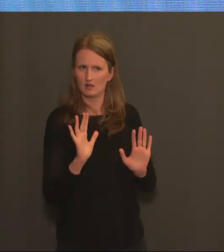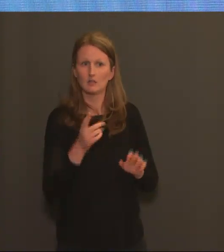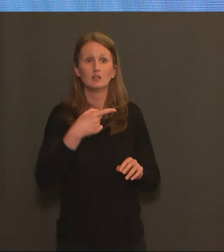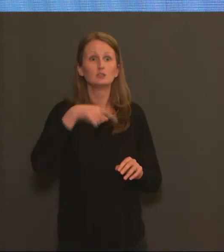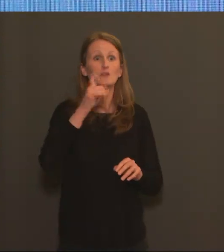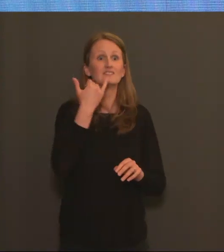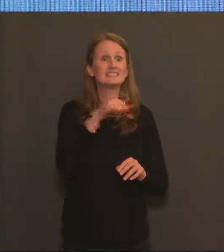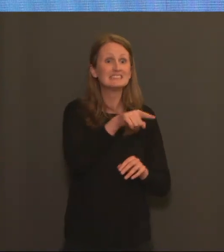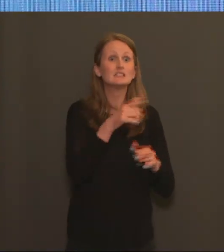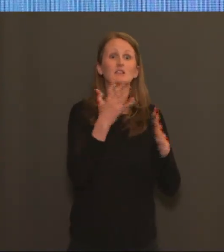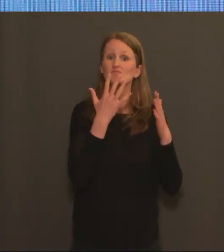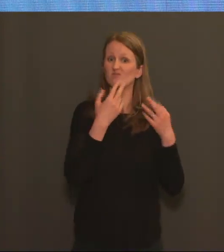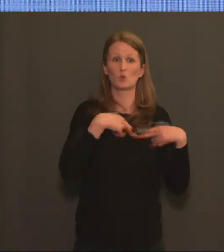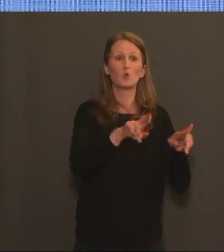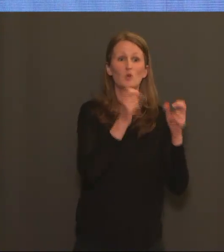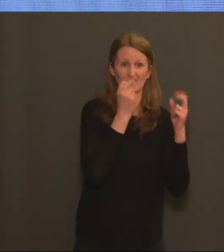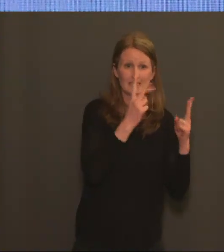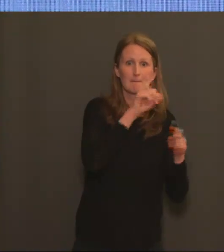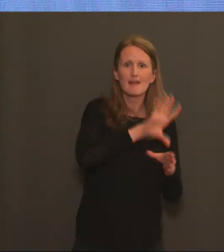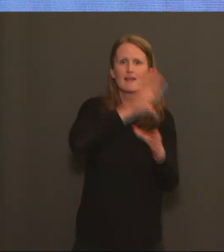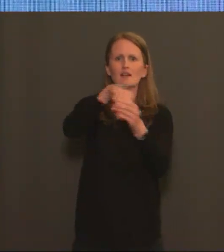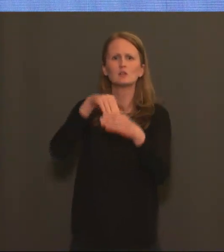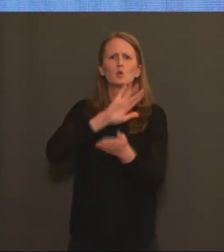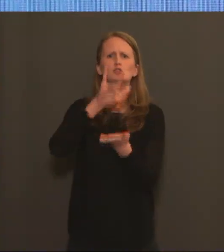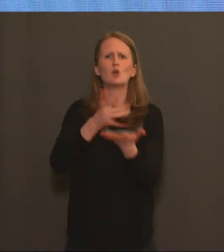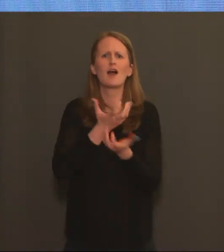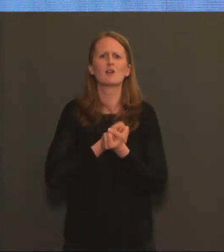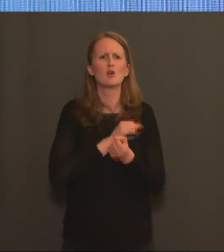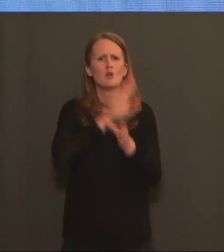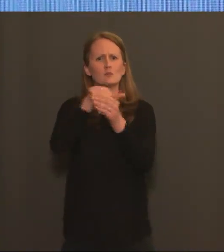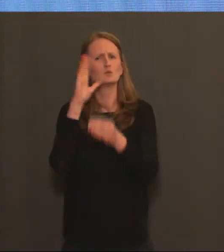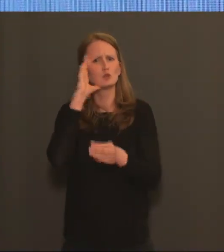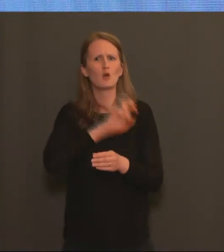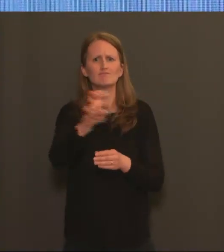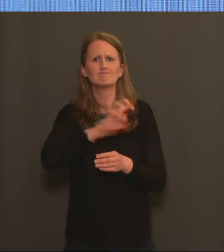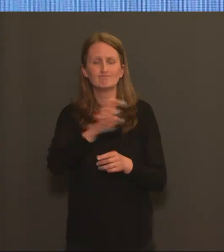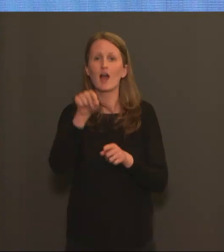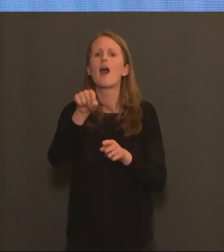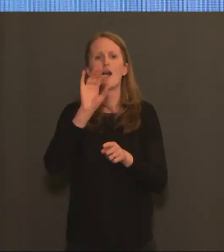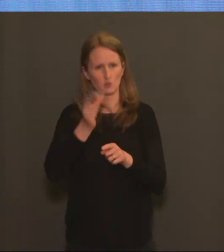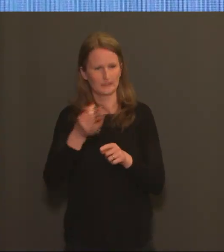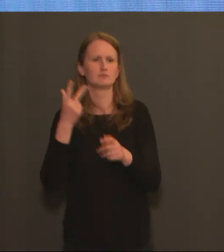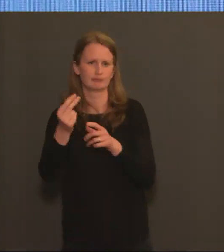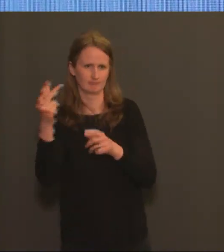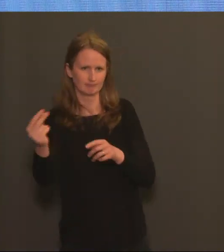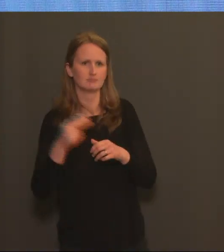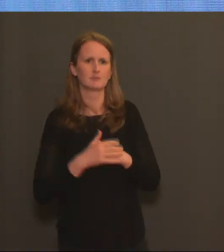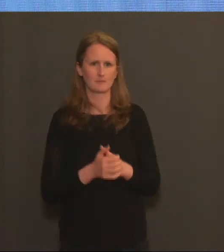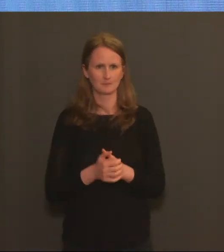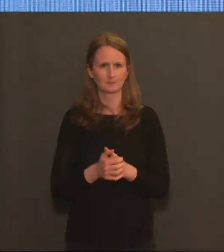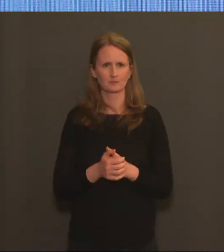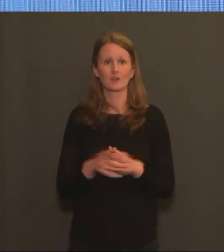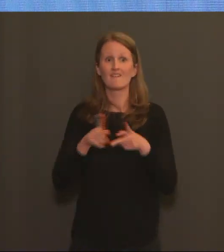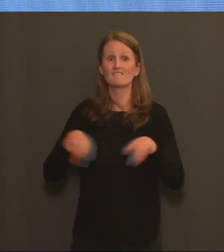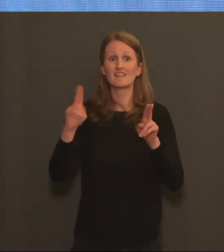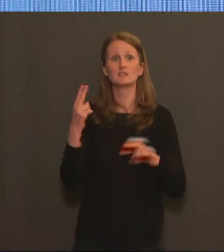question d'intégration de ce groupe dans une phase de vaccination bien nommée que de disposer de vaccins qui ont une